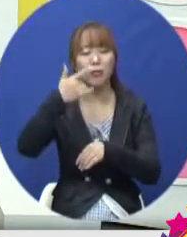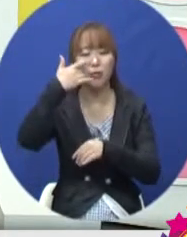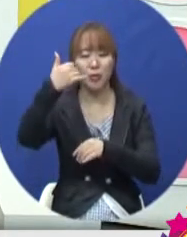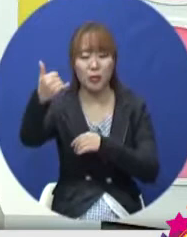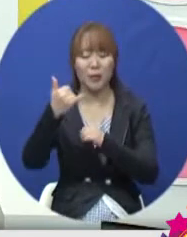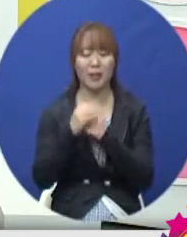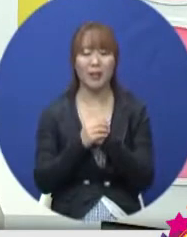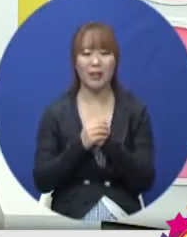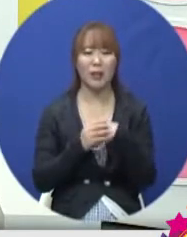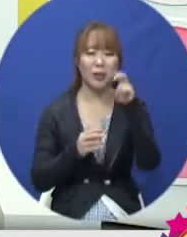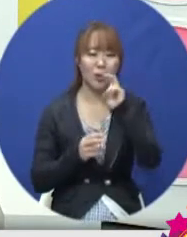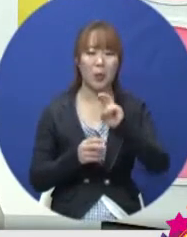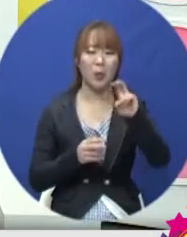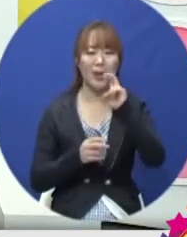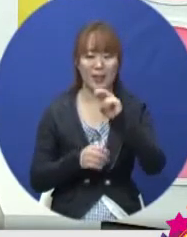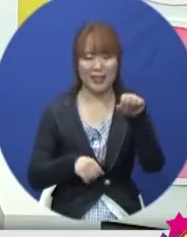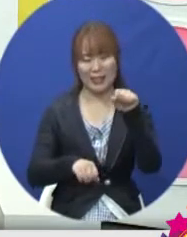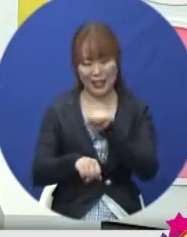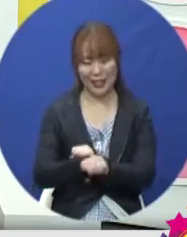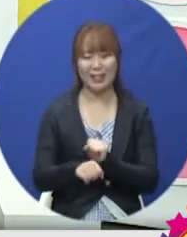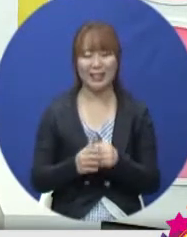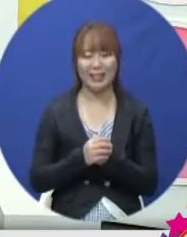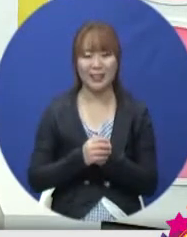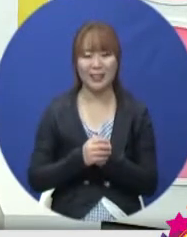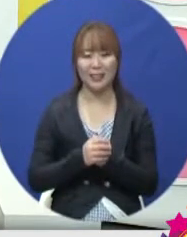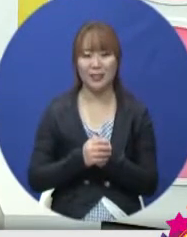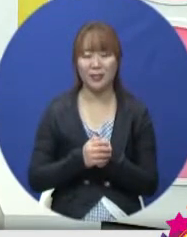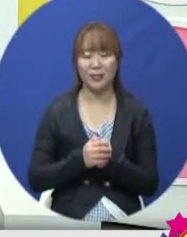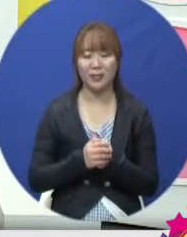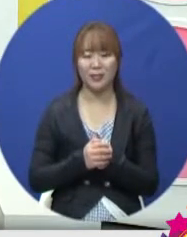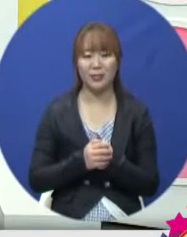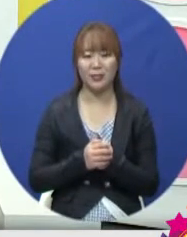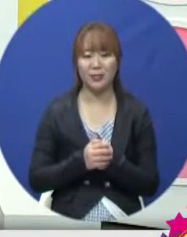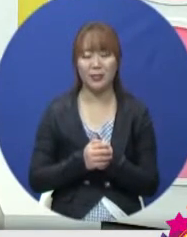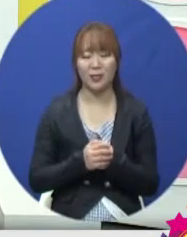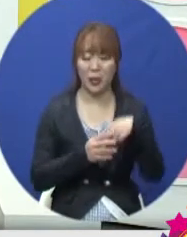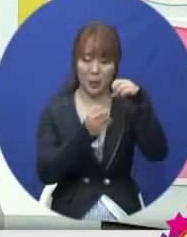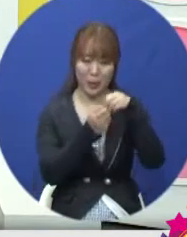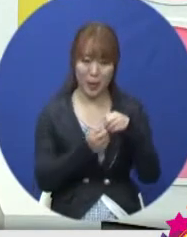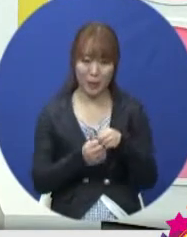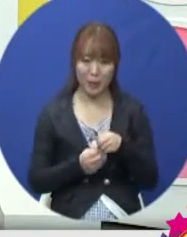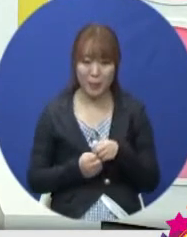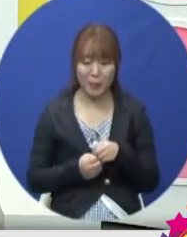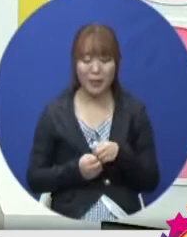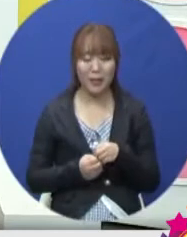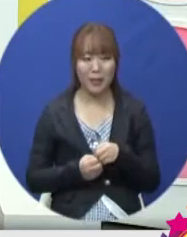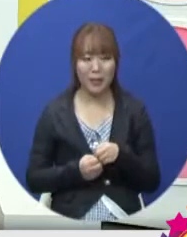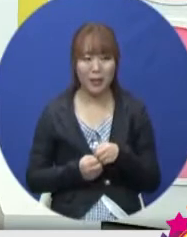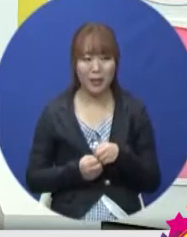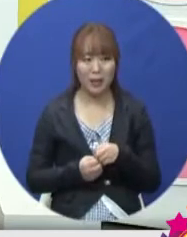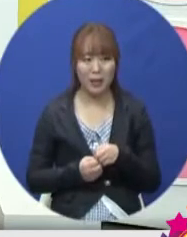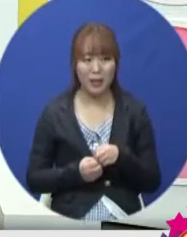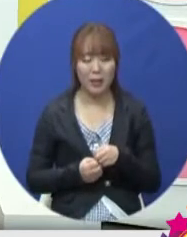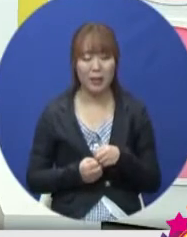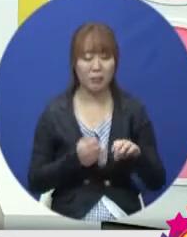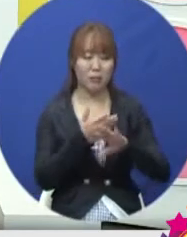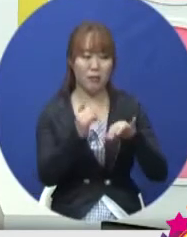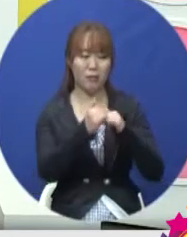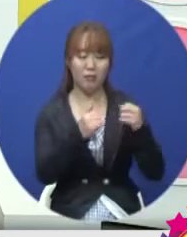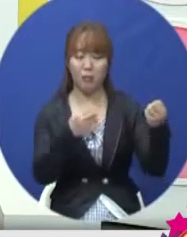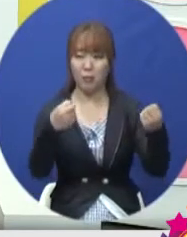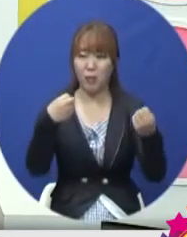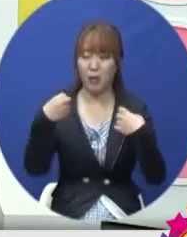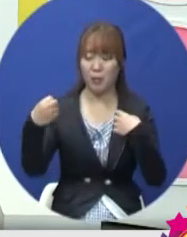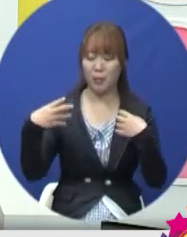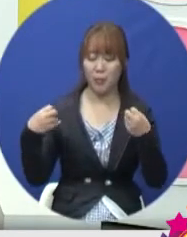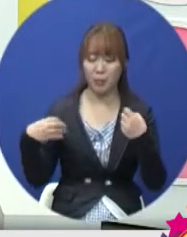네. 노래를 좀 잘 하셨어요. 아, 네. 물려받은 거는 네. 제가 남들이 그러는데